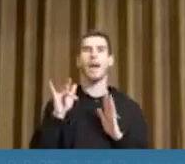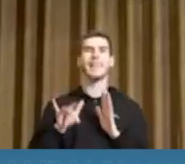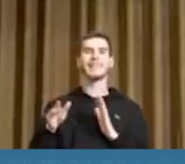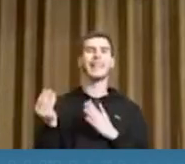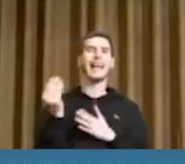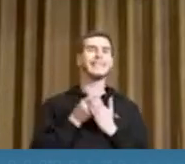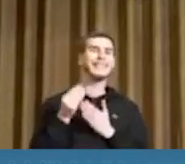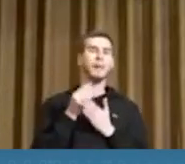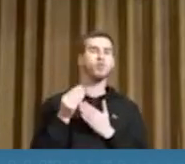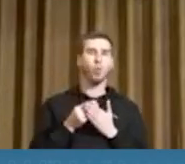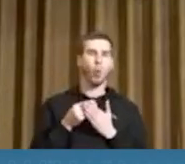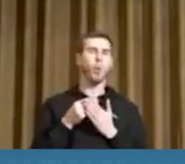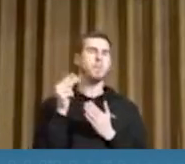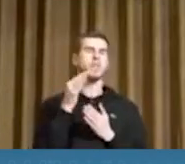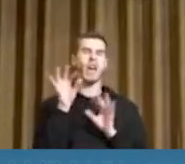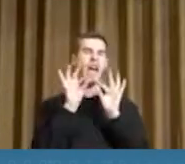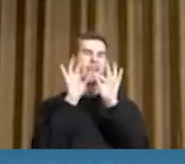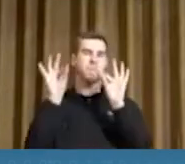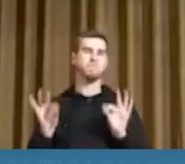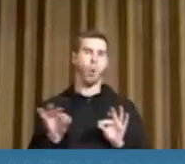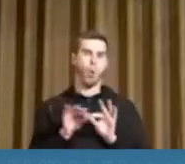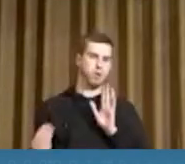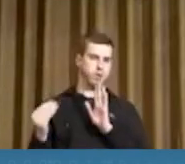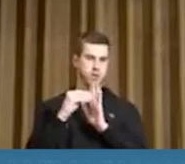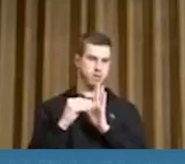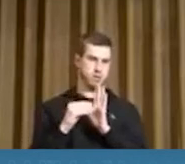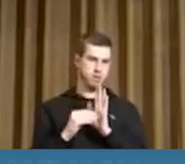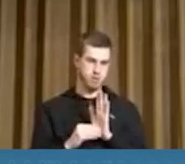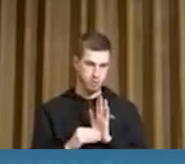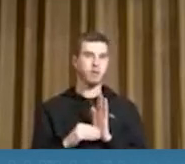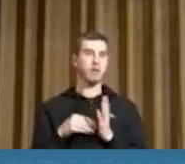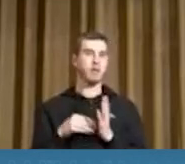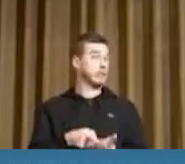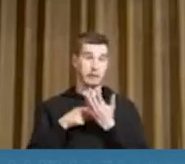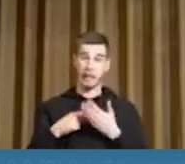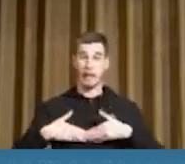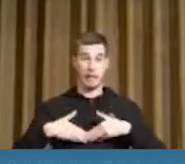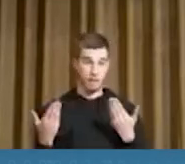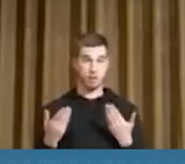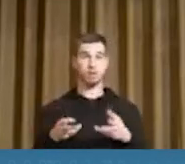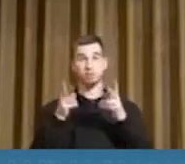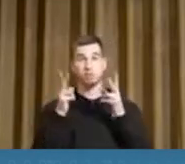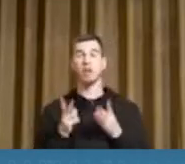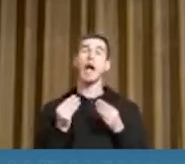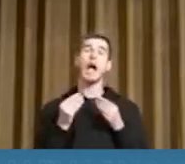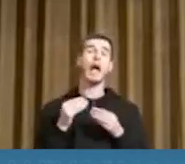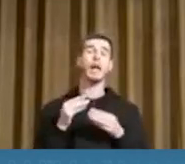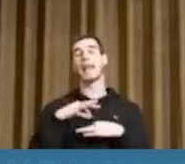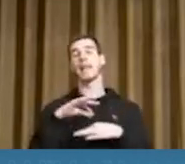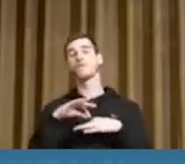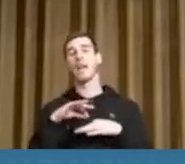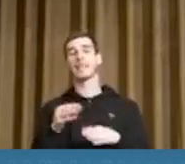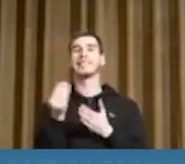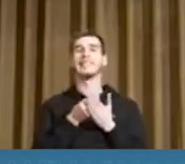die also per Fragebogen angegeben worden sind, dass bei den klassischen Infektsymptomen, leichten Infektsymptomen,